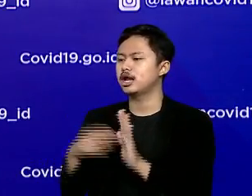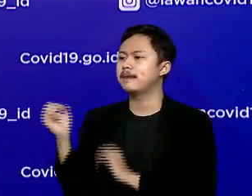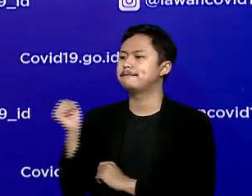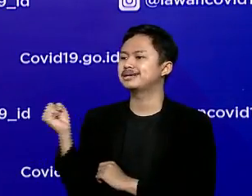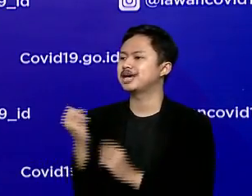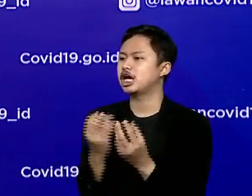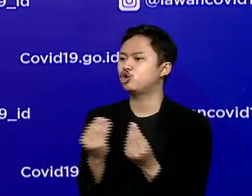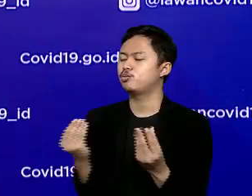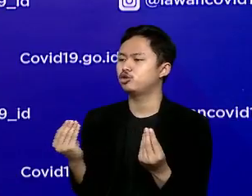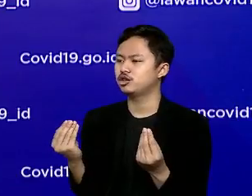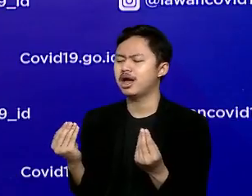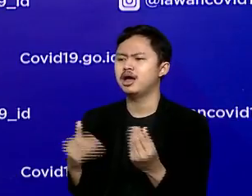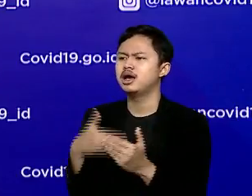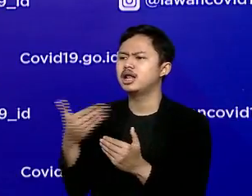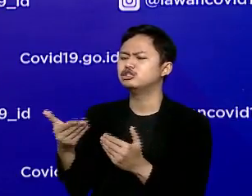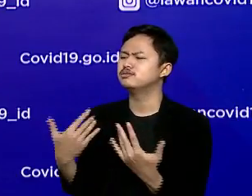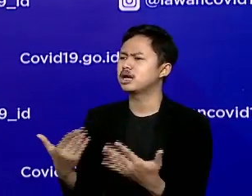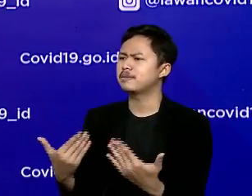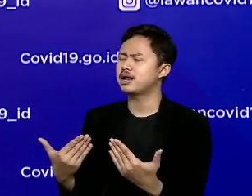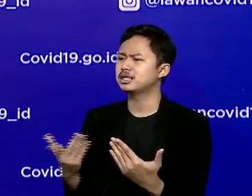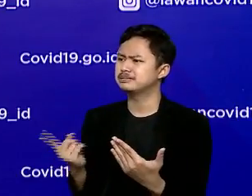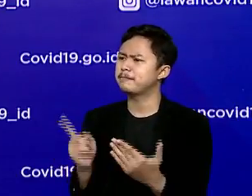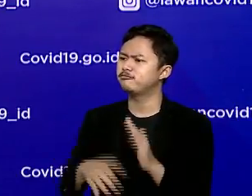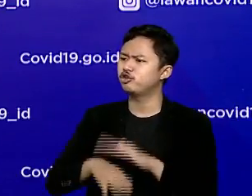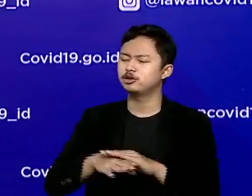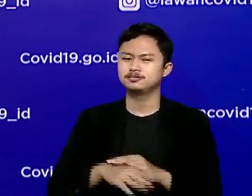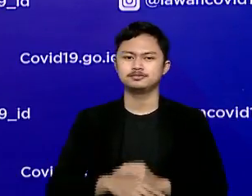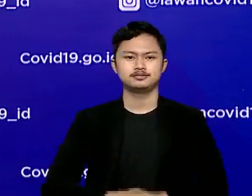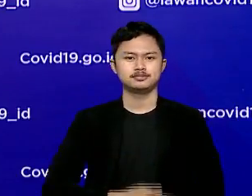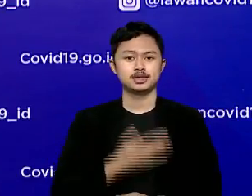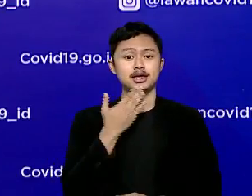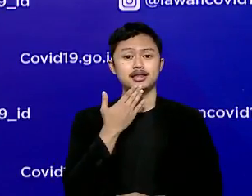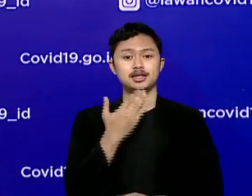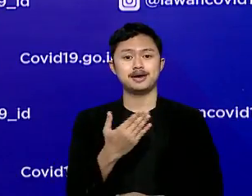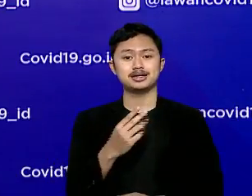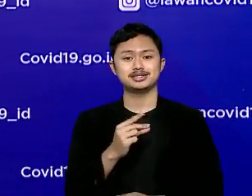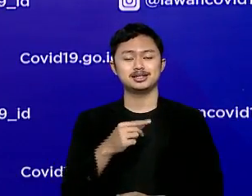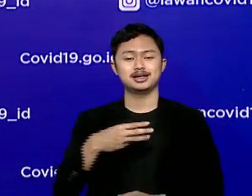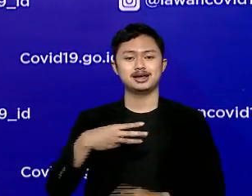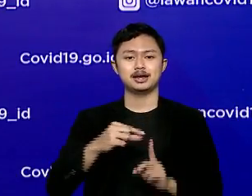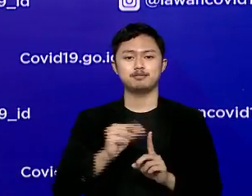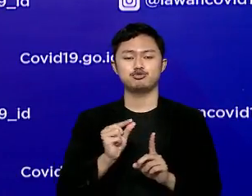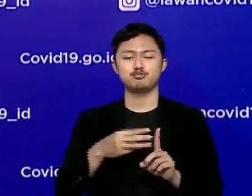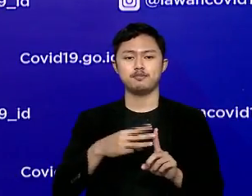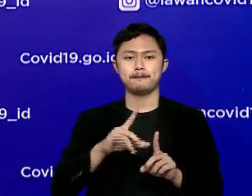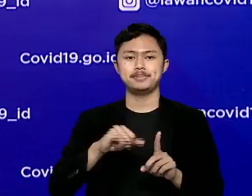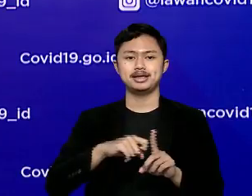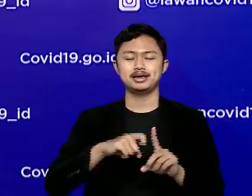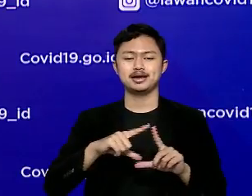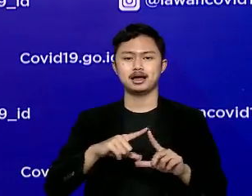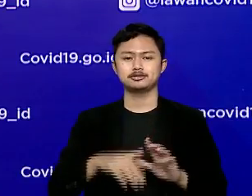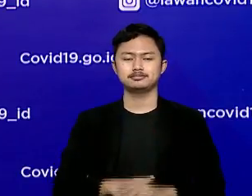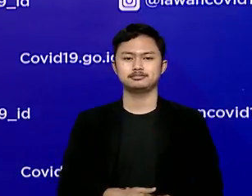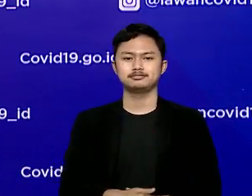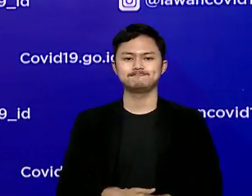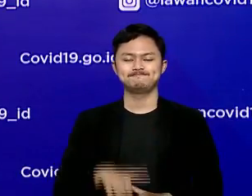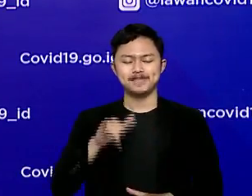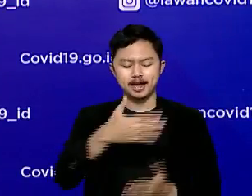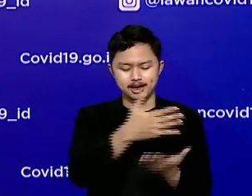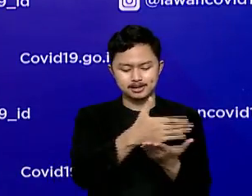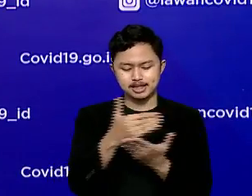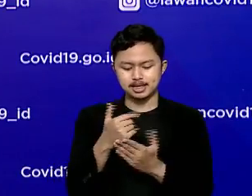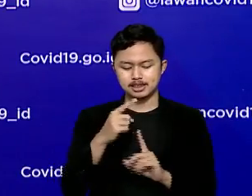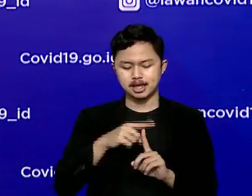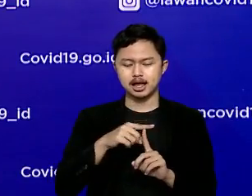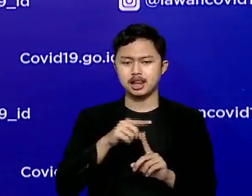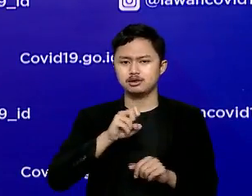Bagaimana antisipasi selanjutnya? Terima kasih pada Republika. Menurut data per tanggal 22